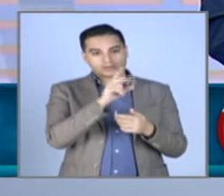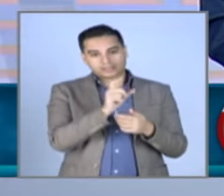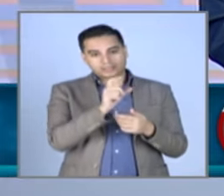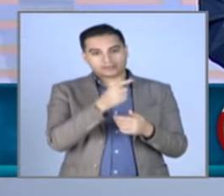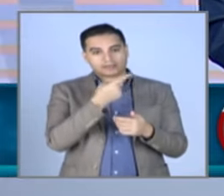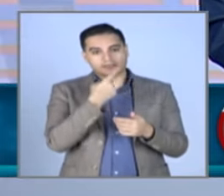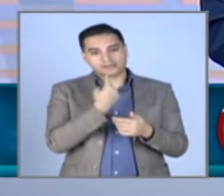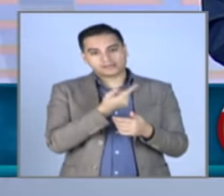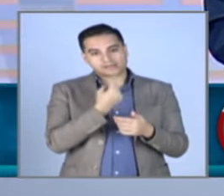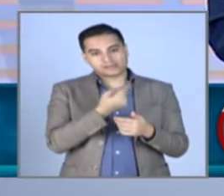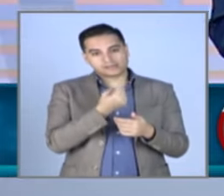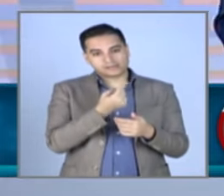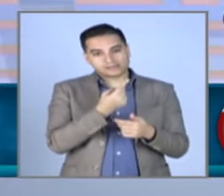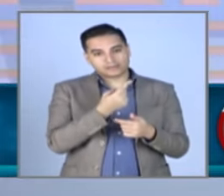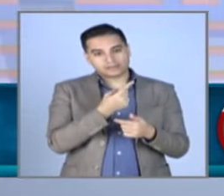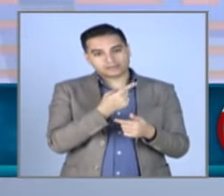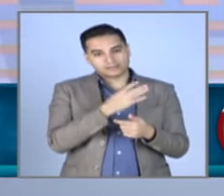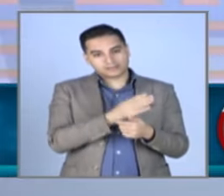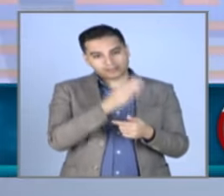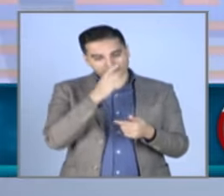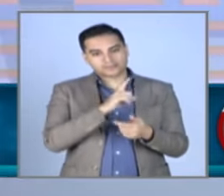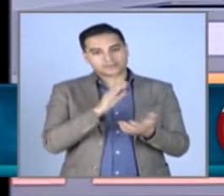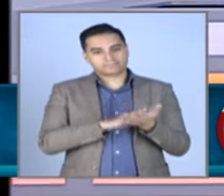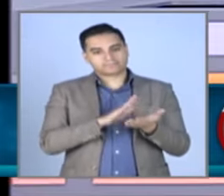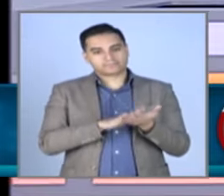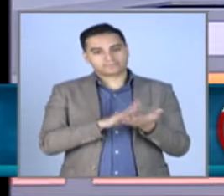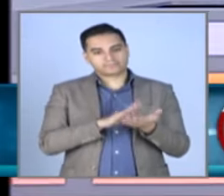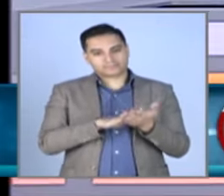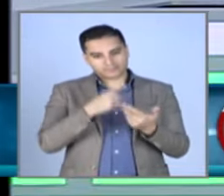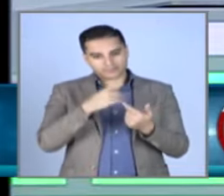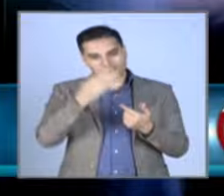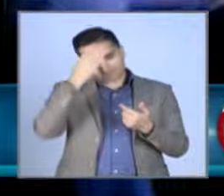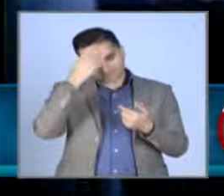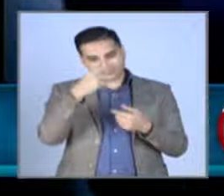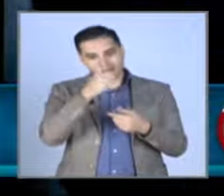نيوتن. السير إسحاق نيوتن إجابة صحيحة.